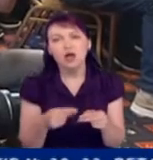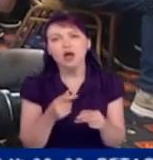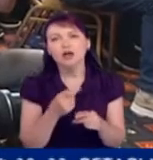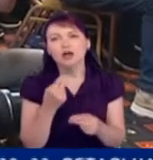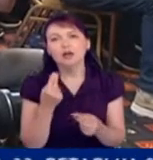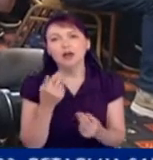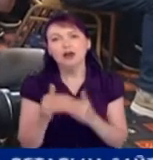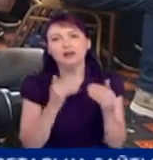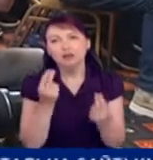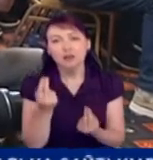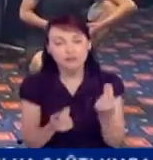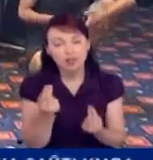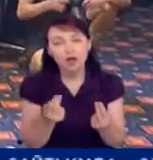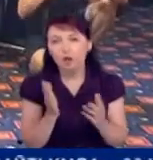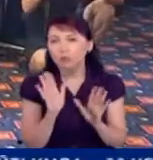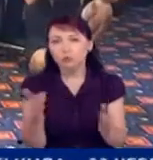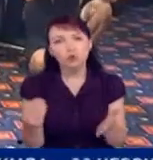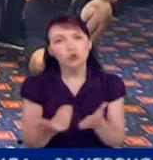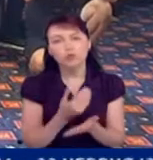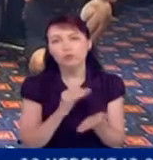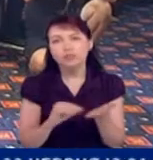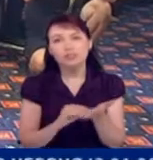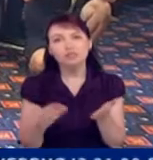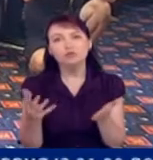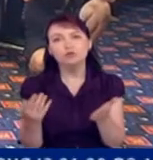у «Шахтарі» розпочне писати нову сторінку